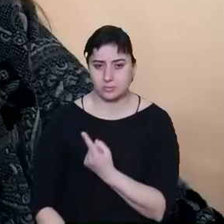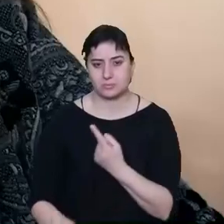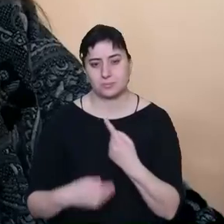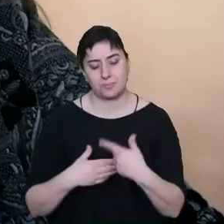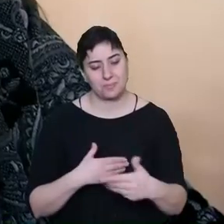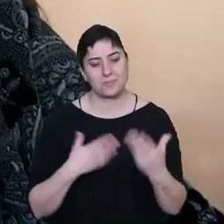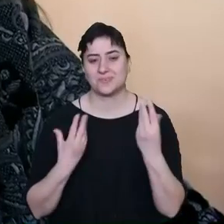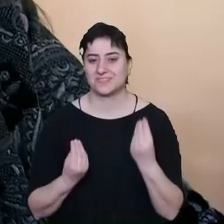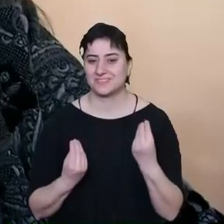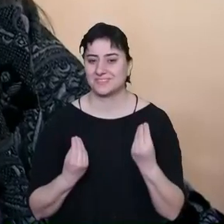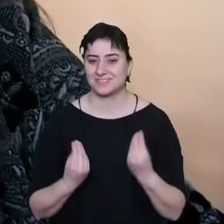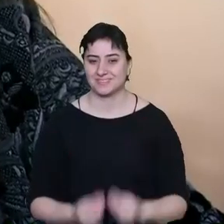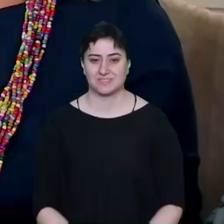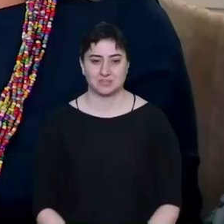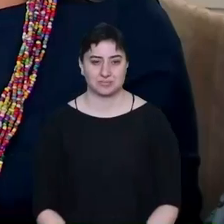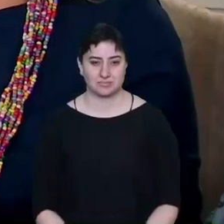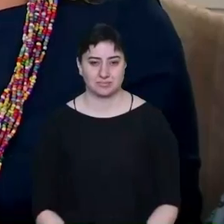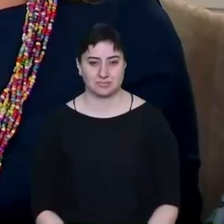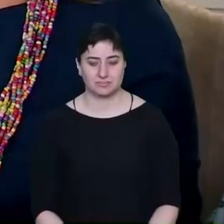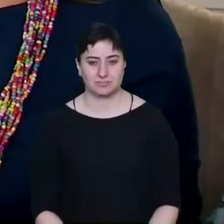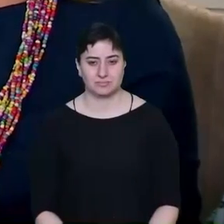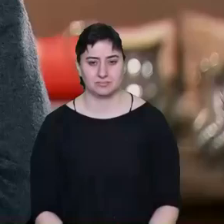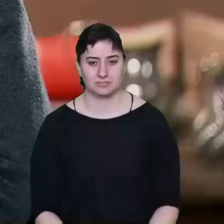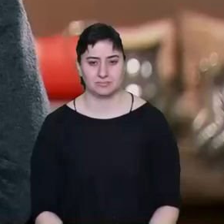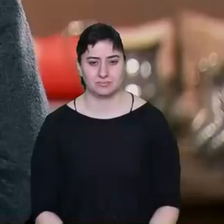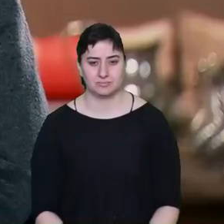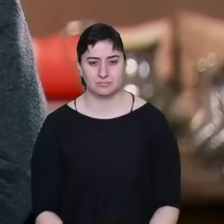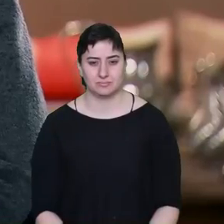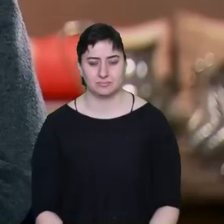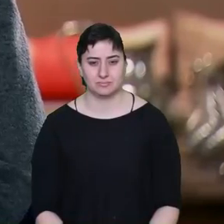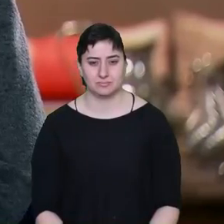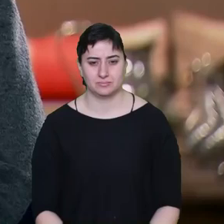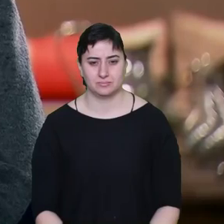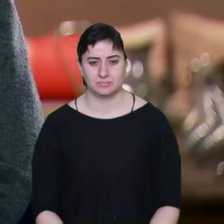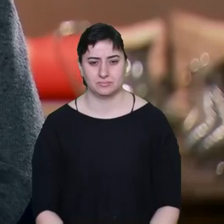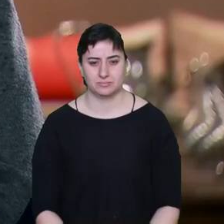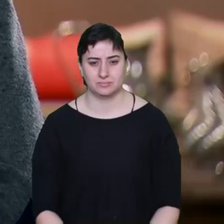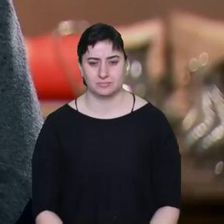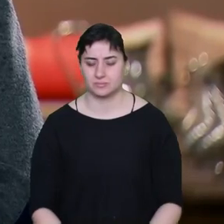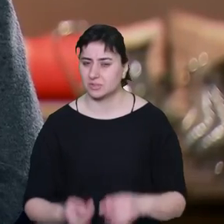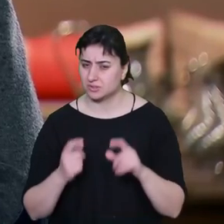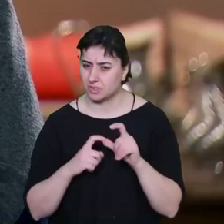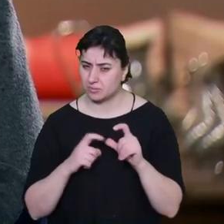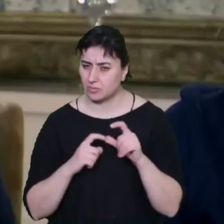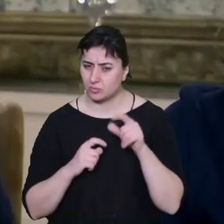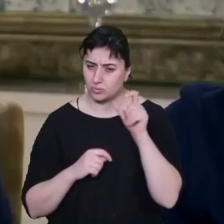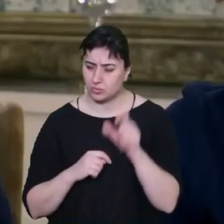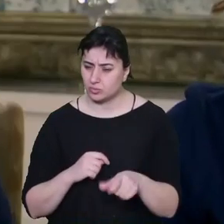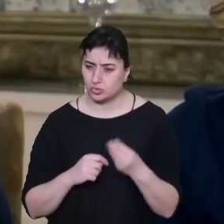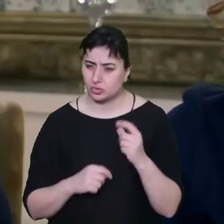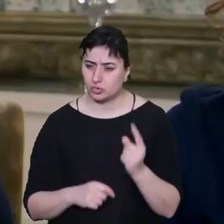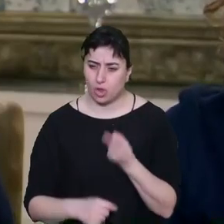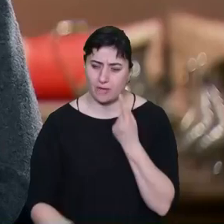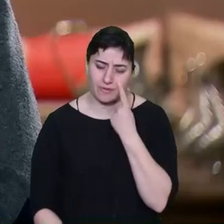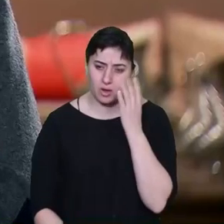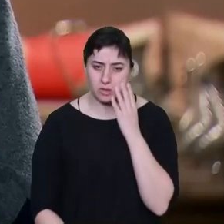akışına bırakınca her şey çok daha iyi. Ben de yani şimdi Sarp'ın bu hareketleri bir acayip